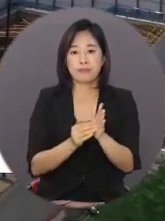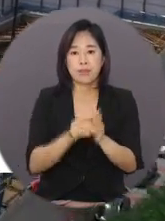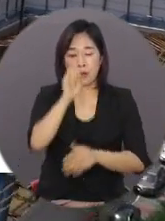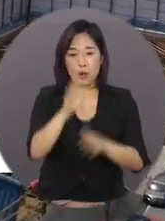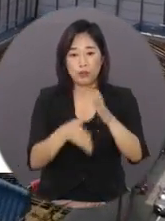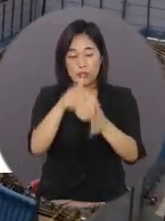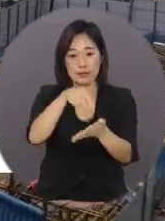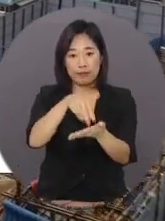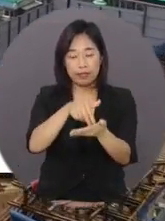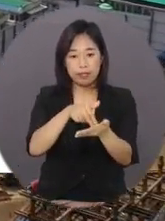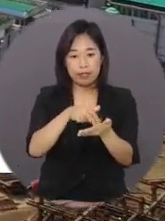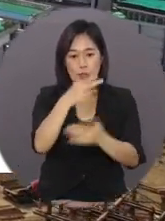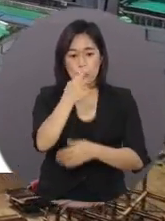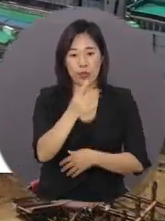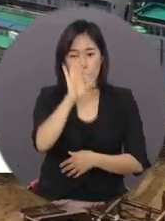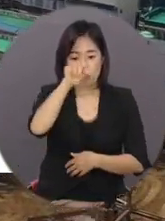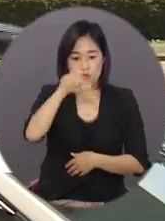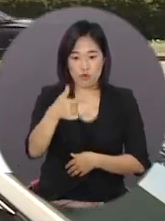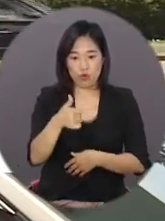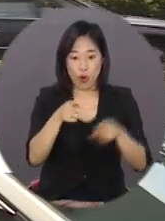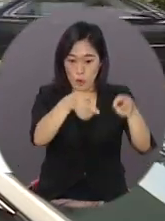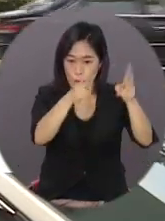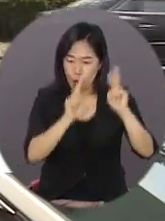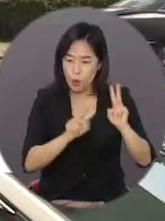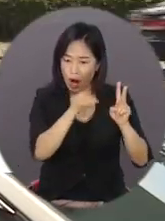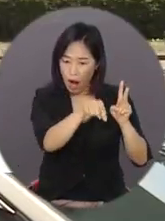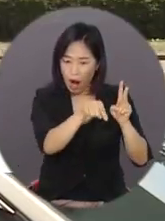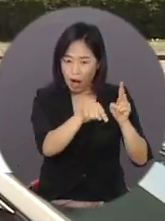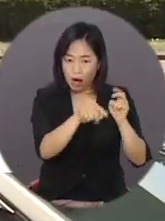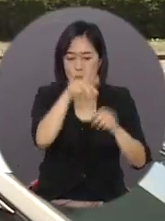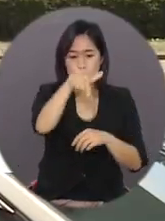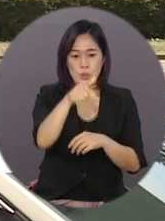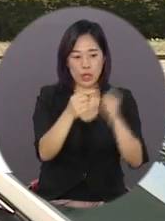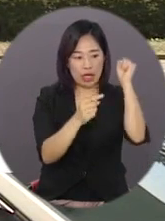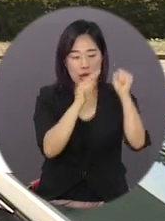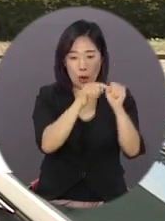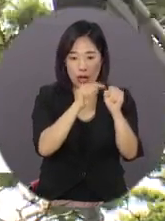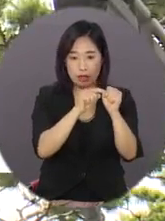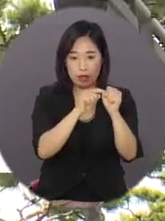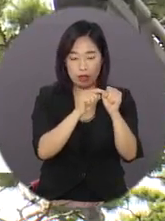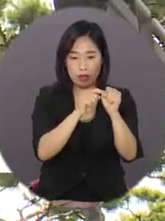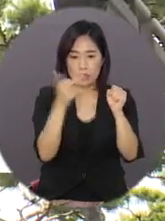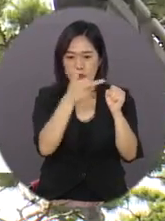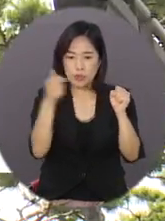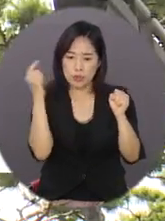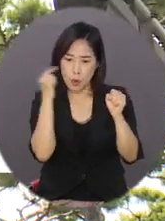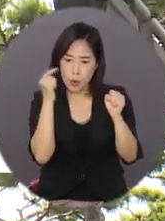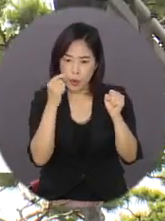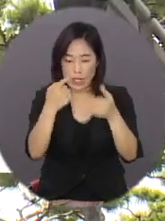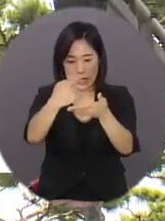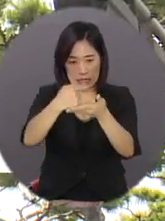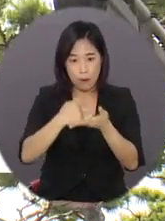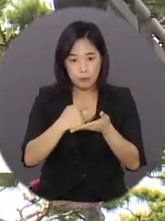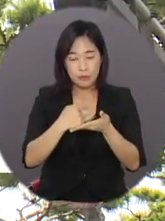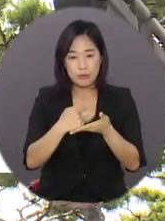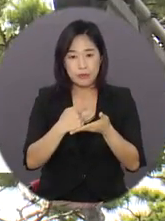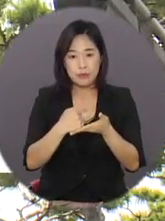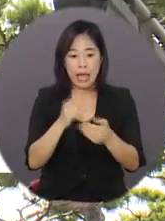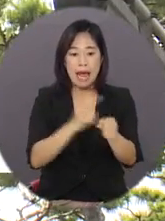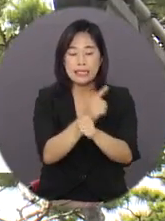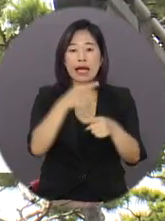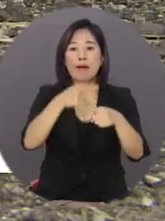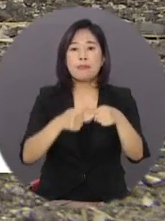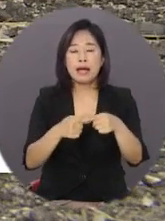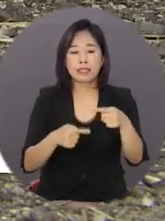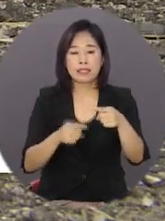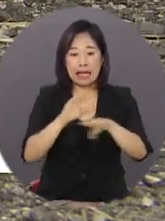광주시는 오늘 오전 동은고가 교각에서 쿵하는 소리와 함께 콘크리트 조각이 떨어졌다는 신고가 접수됨에 따라 1시간 반